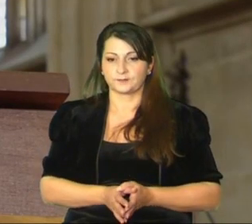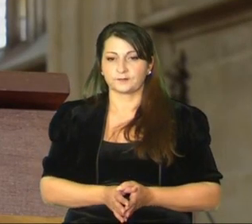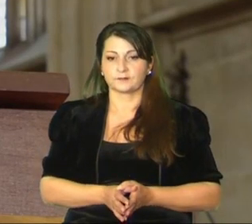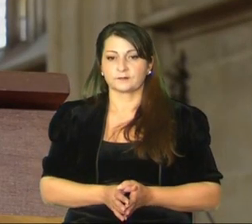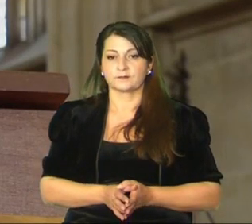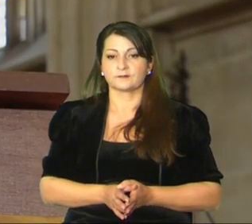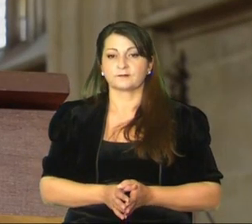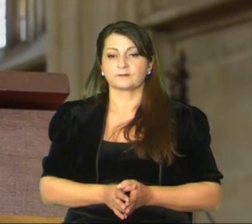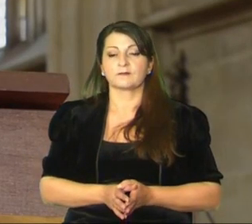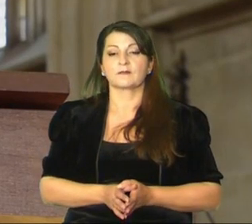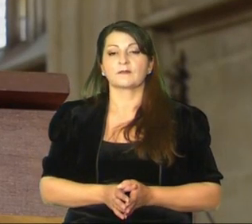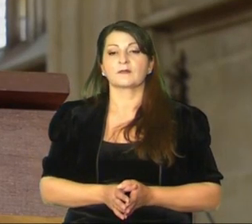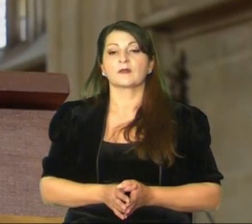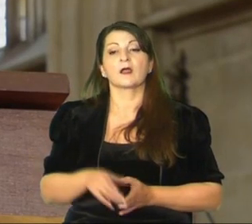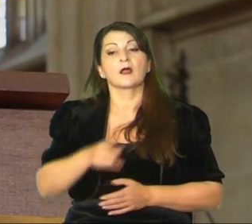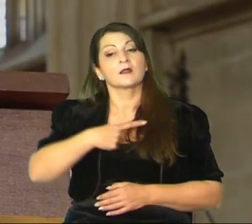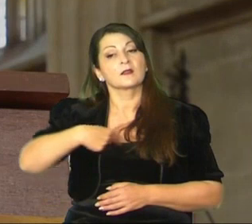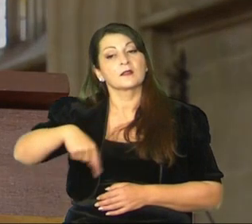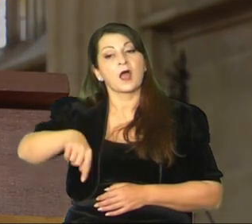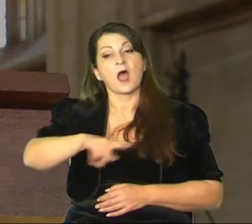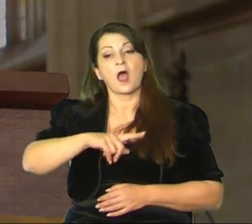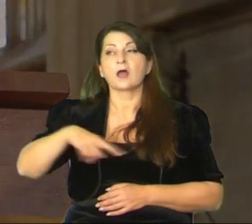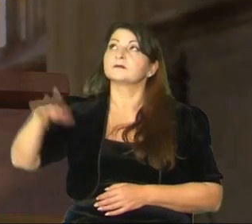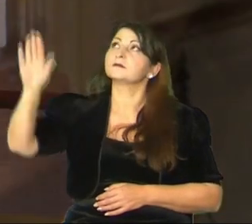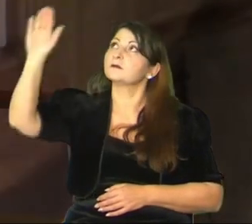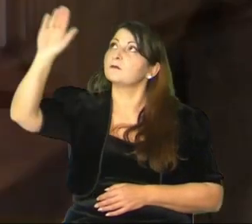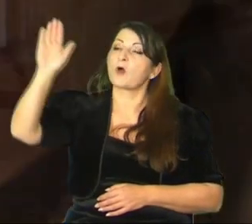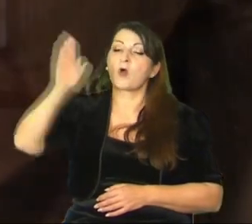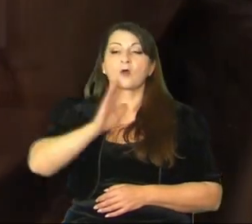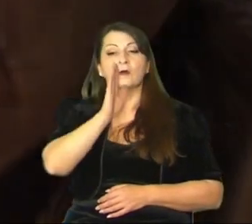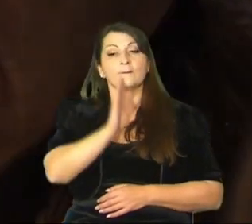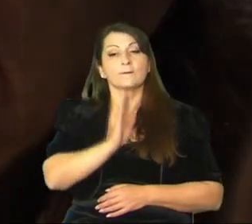nech nás Boh požehná